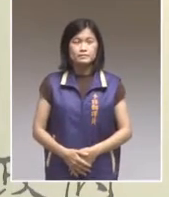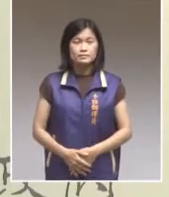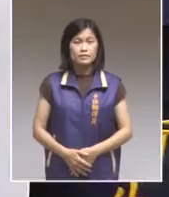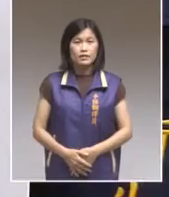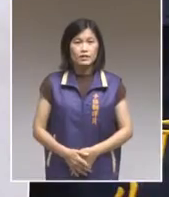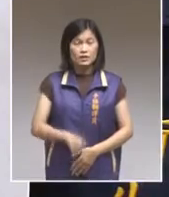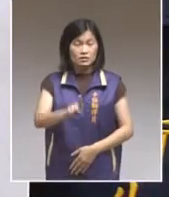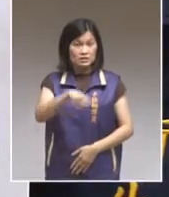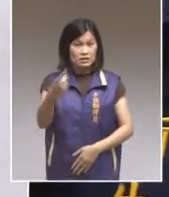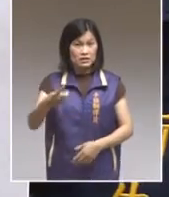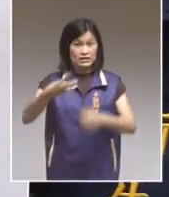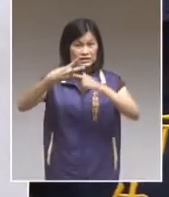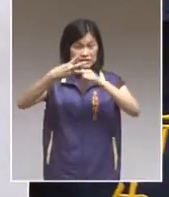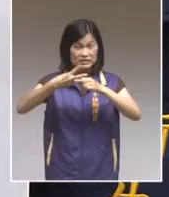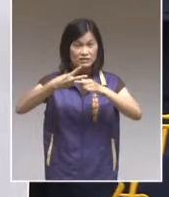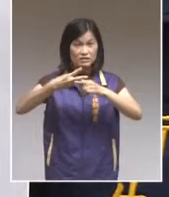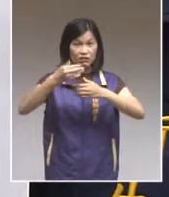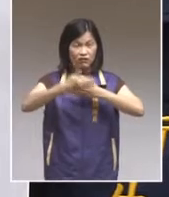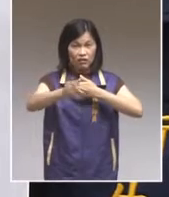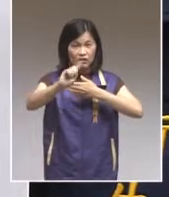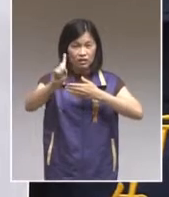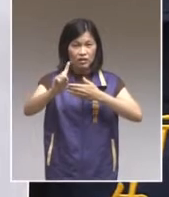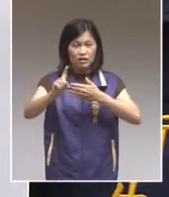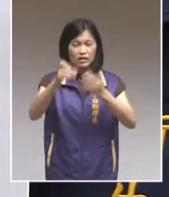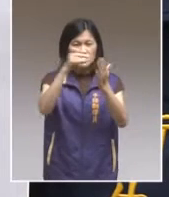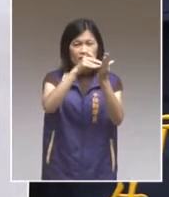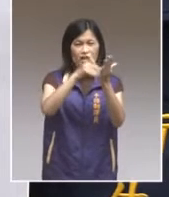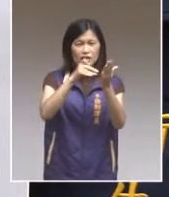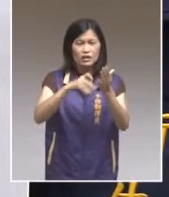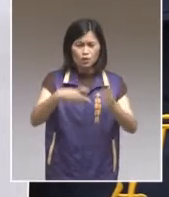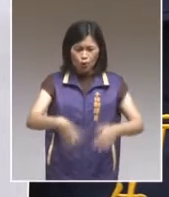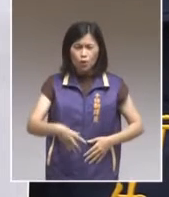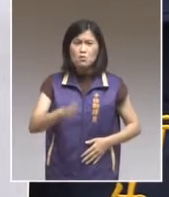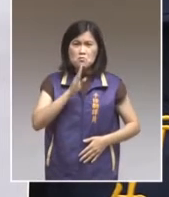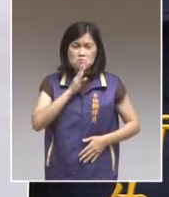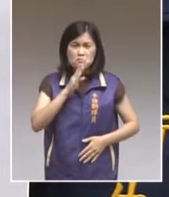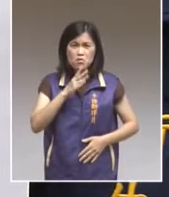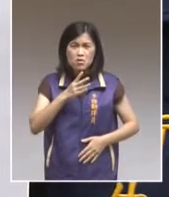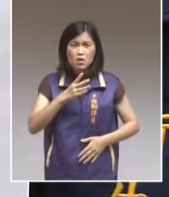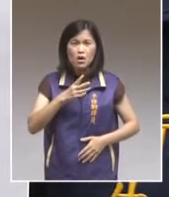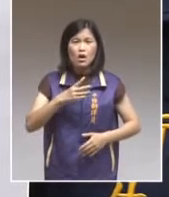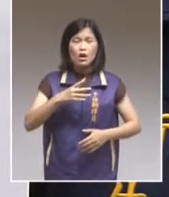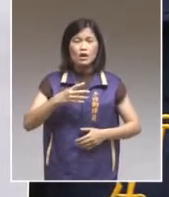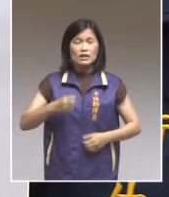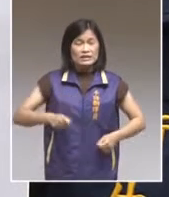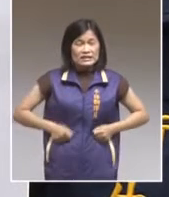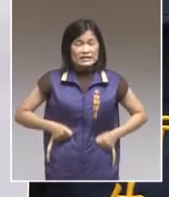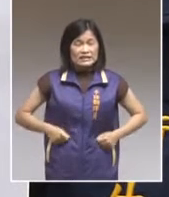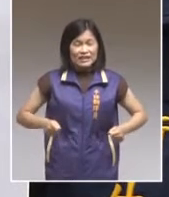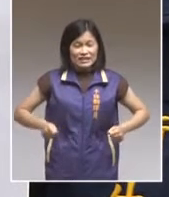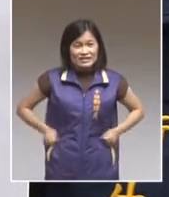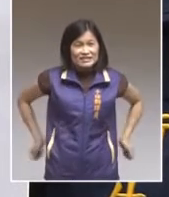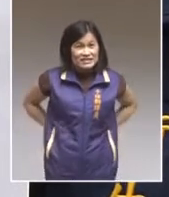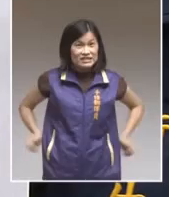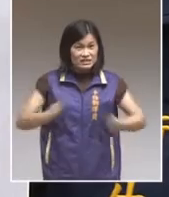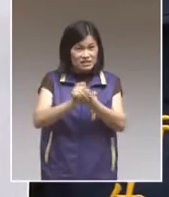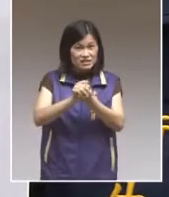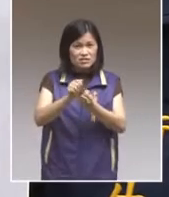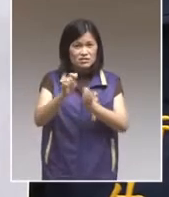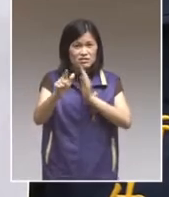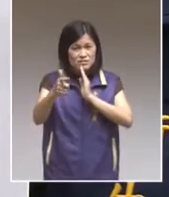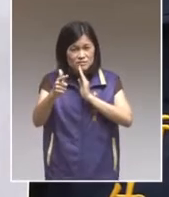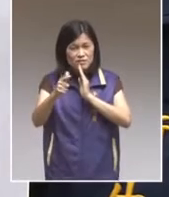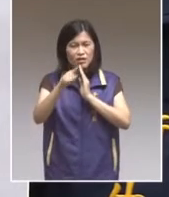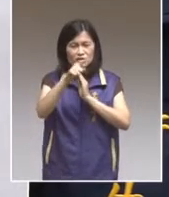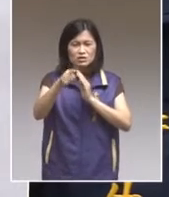那紧接着第三个流程，他会请你填答是不是孕妇，是不是血液透析对象，是不是大概65岁而且独居。那这三个是一